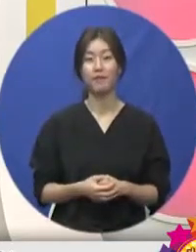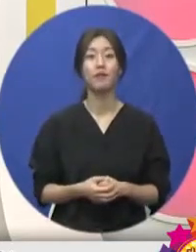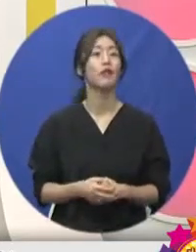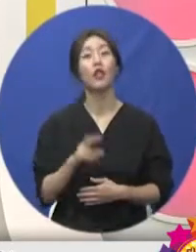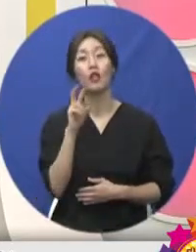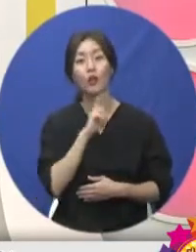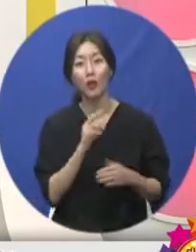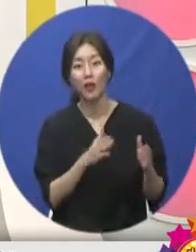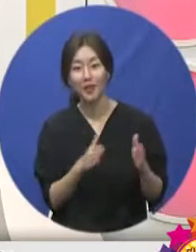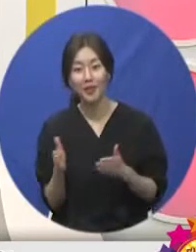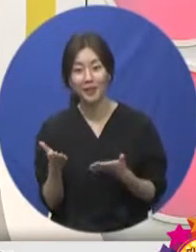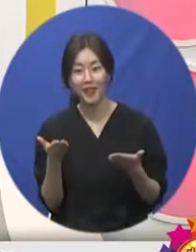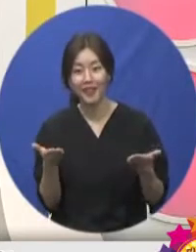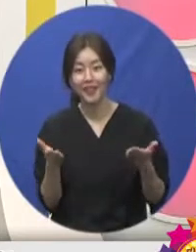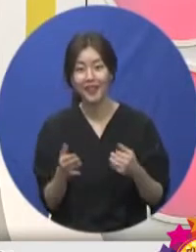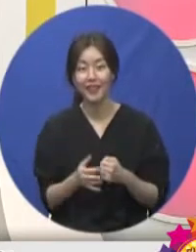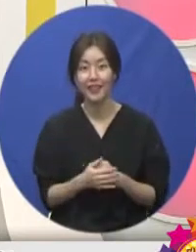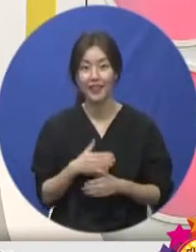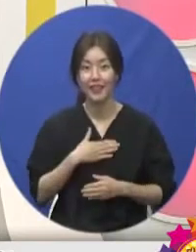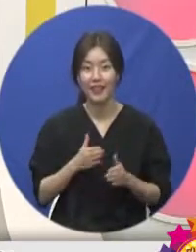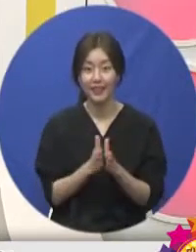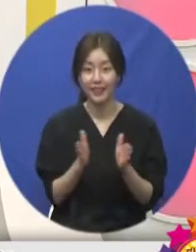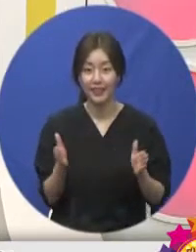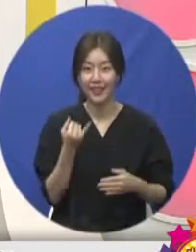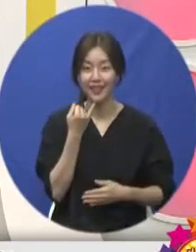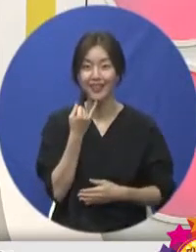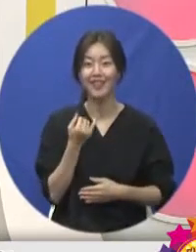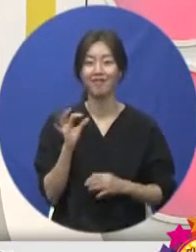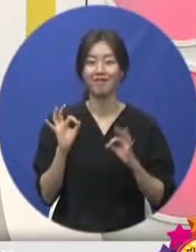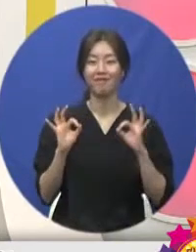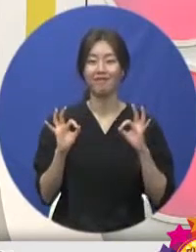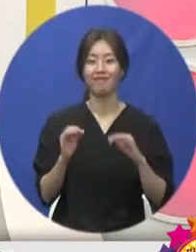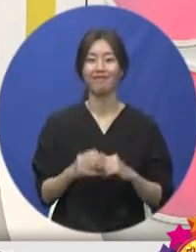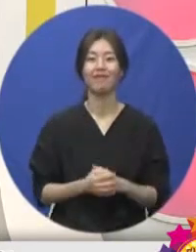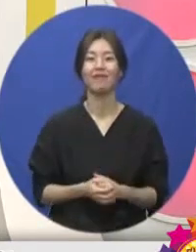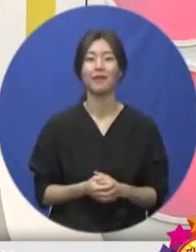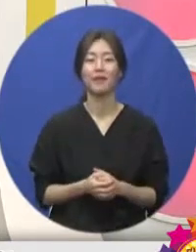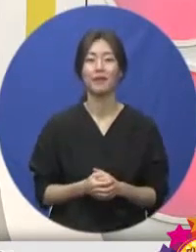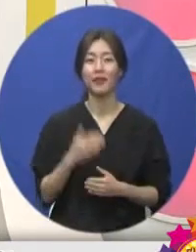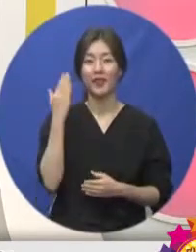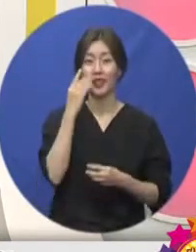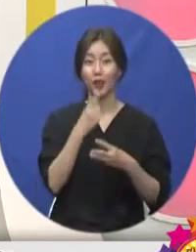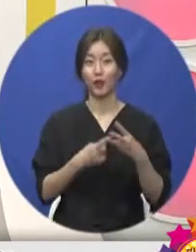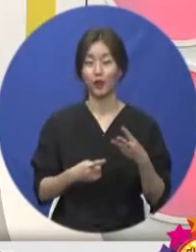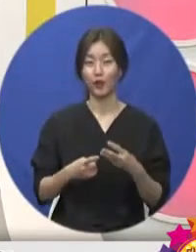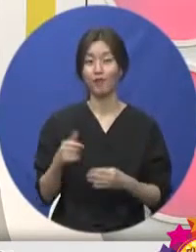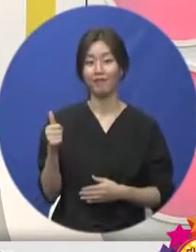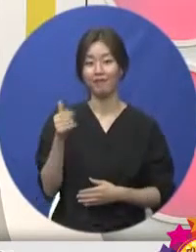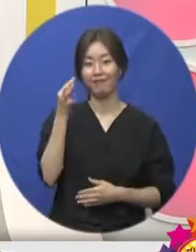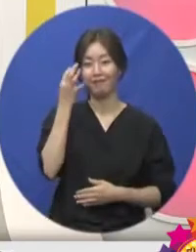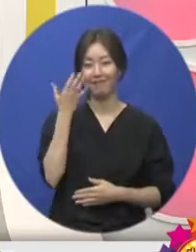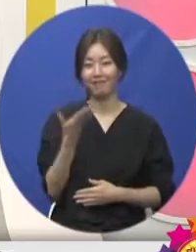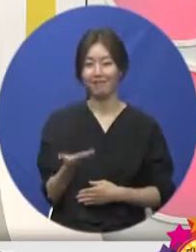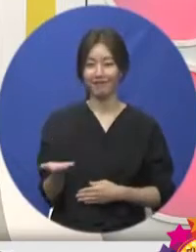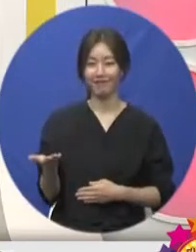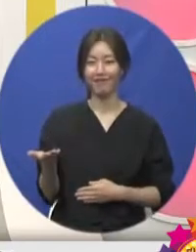노래 갈게요. 목 한번 다듬으시고 갑니다. 예, 예, 예. 네, 좋습니다. 자, 청주시의 윤홍님의 노래 들어볼까? 요!